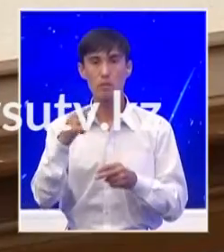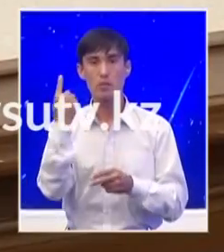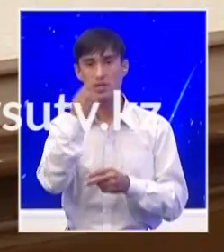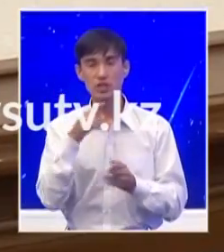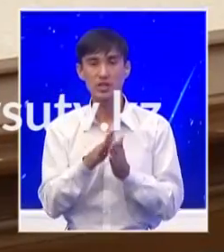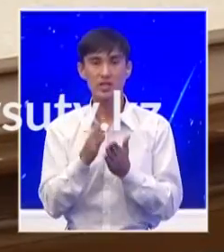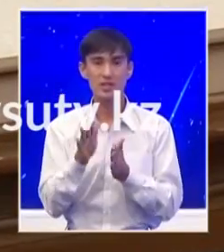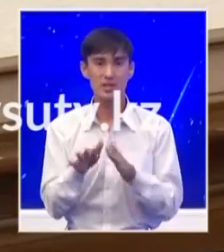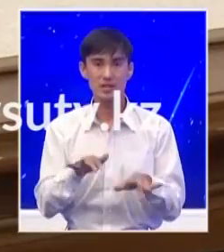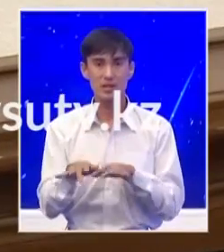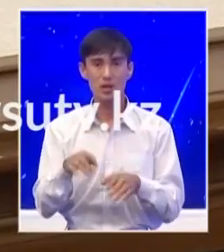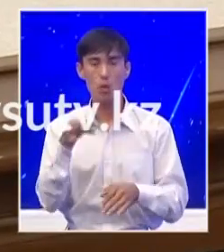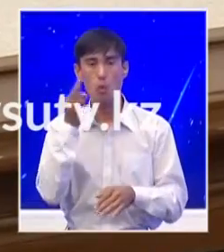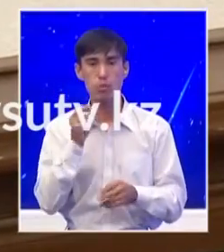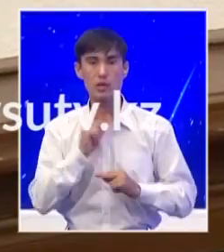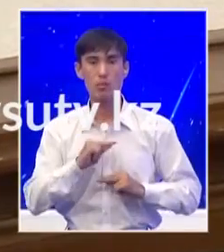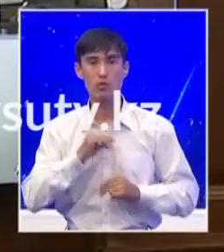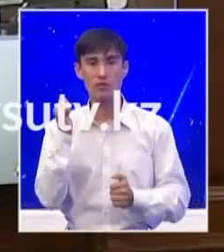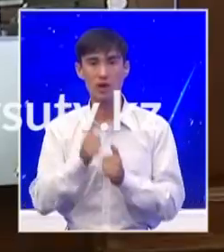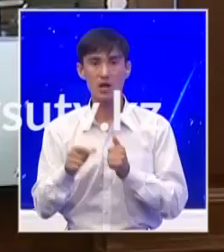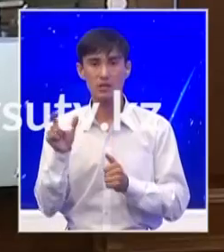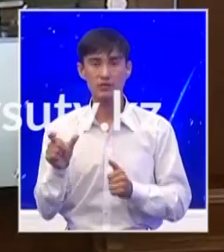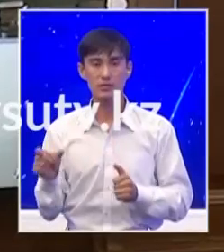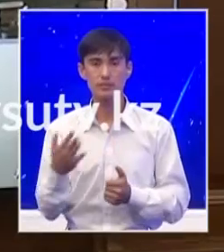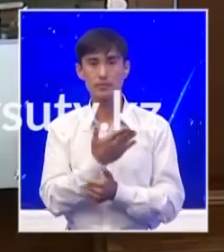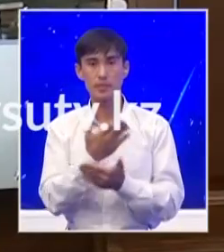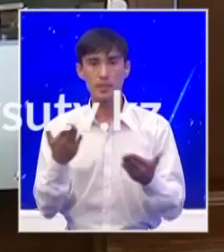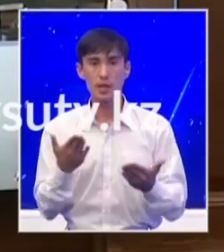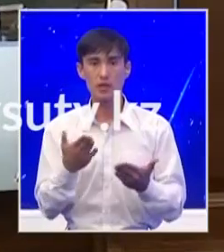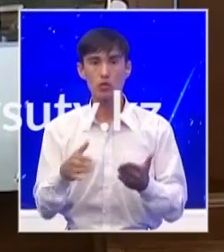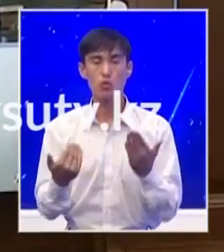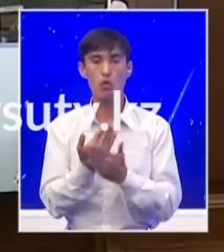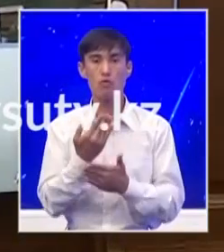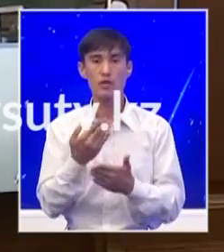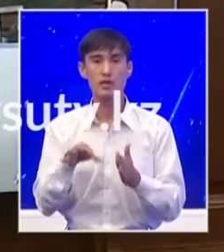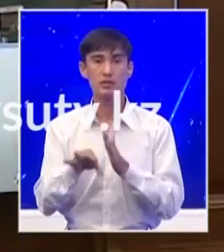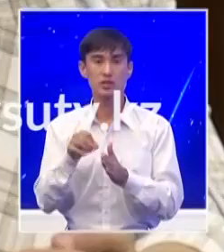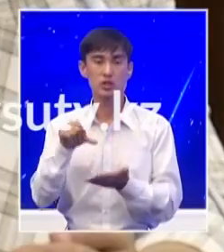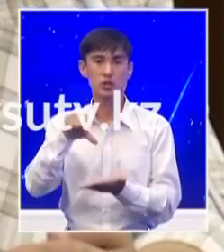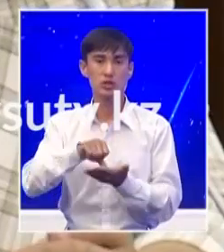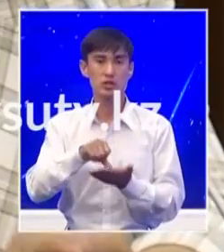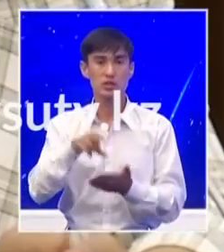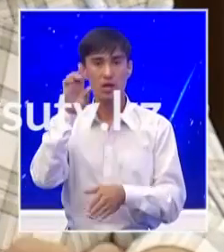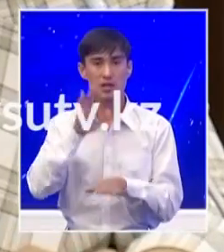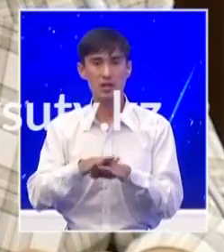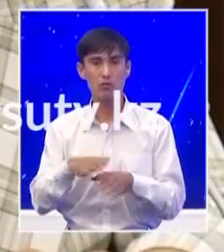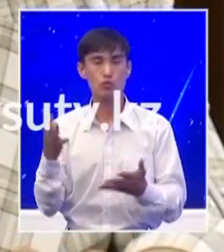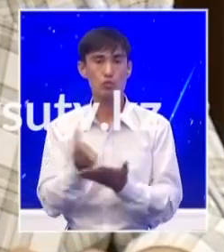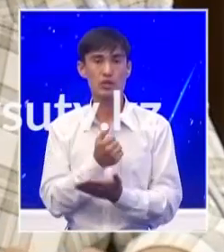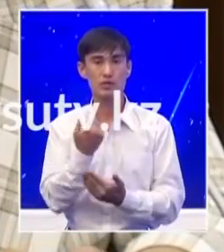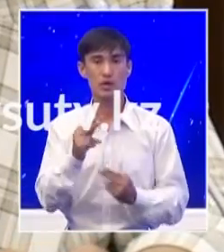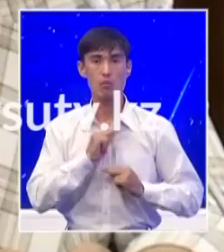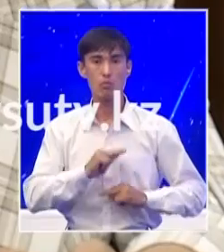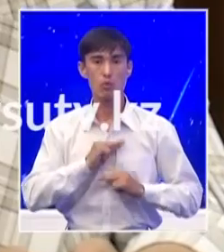личное дело, опыт работы каждого. Отметил, что новый кадровый состав вызывает уважение и доверие. Успешная их работа на этом